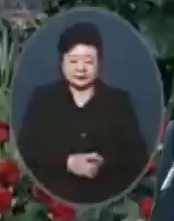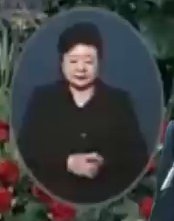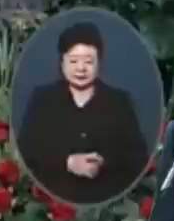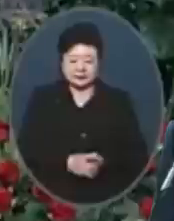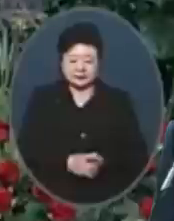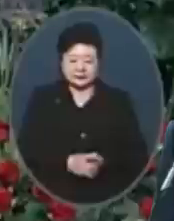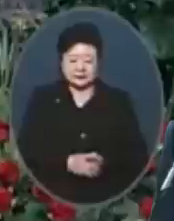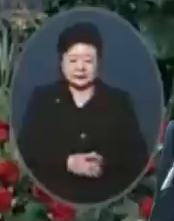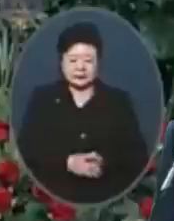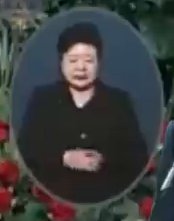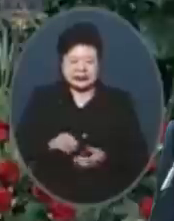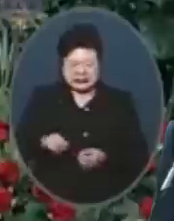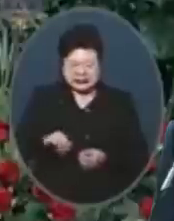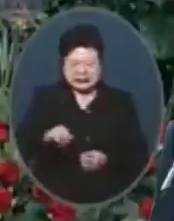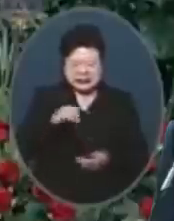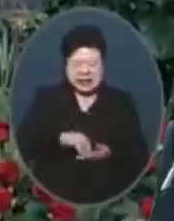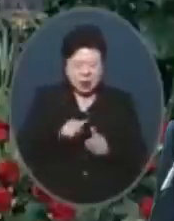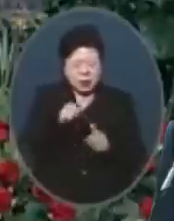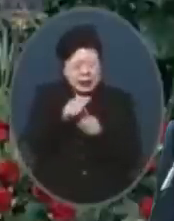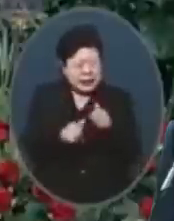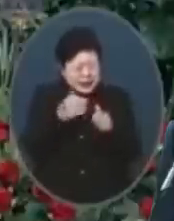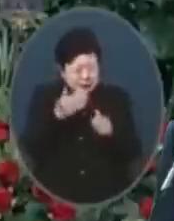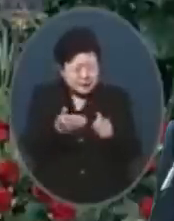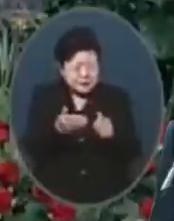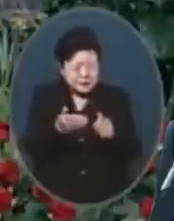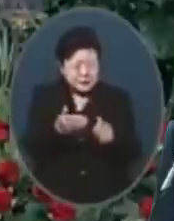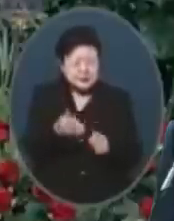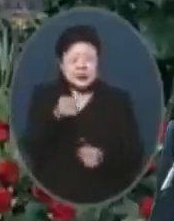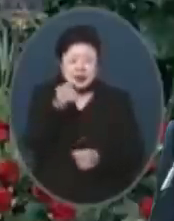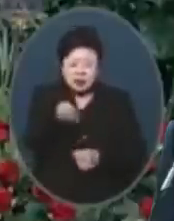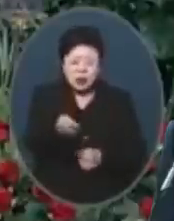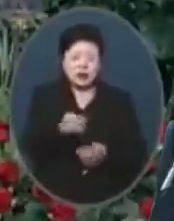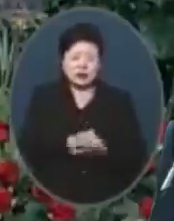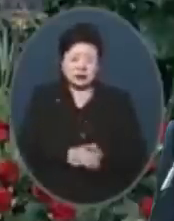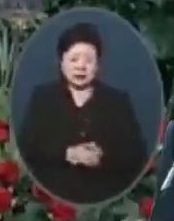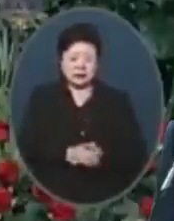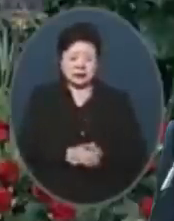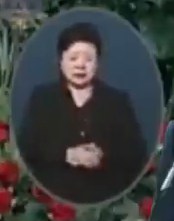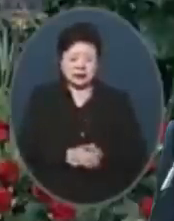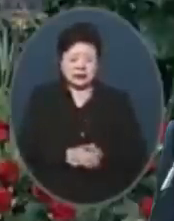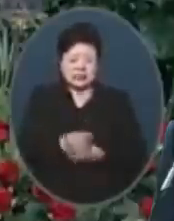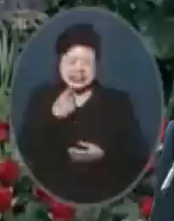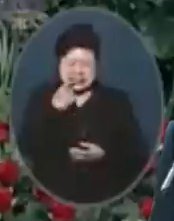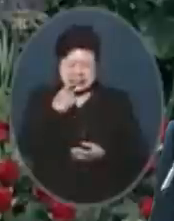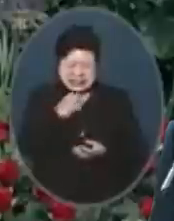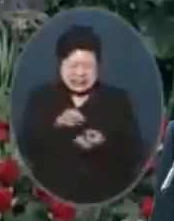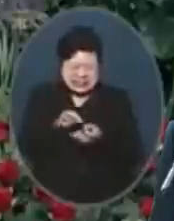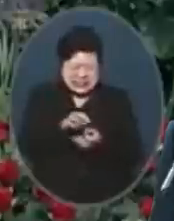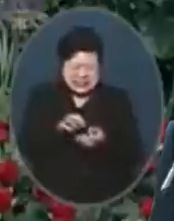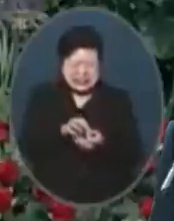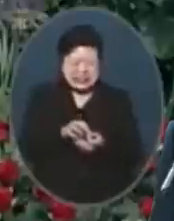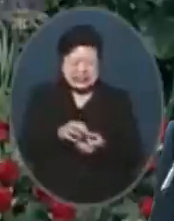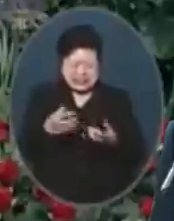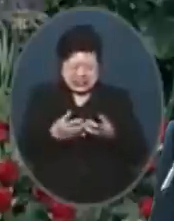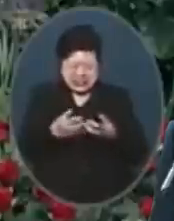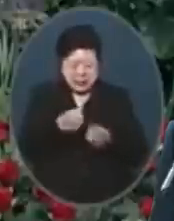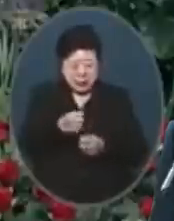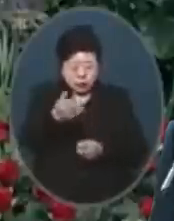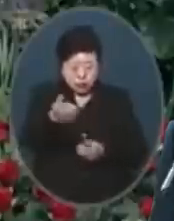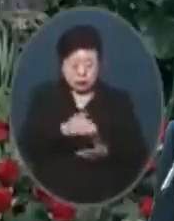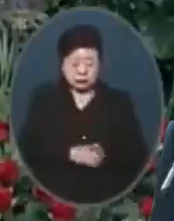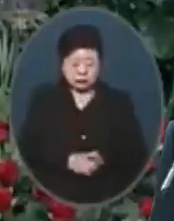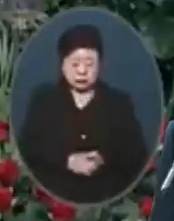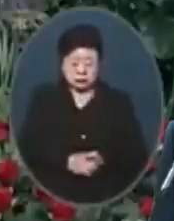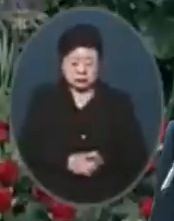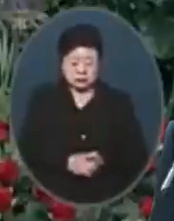지렁이 같은 야곱이 하나님이 너를 이가 날카로운 타작기계로 만들겠다고